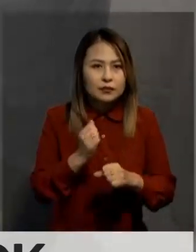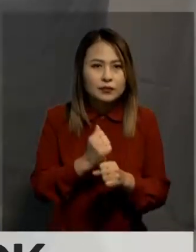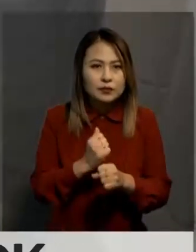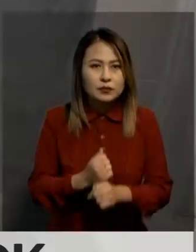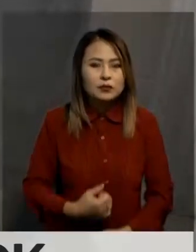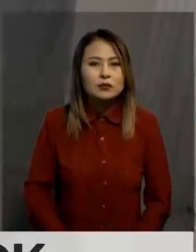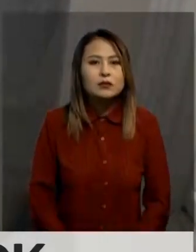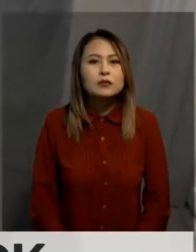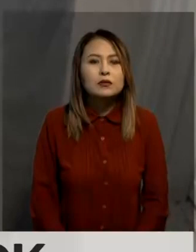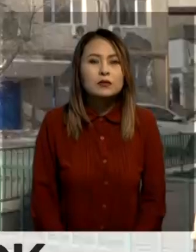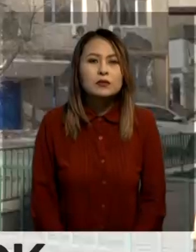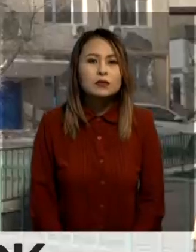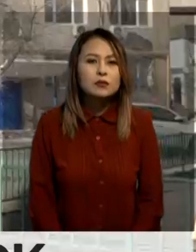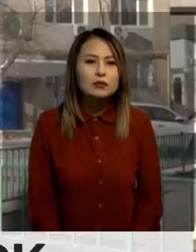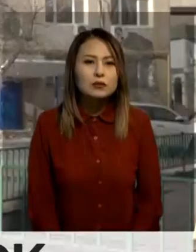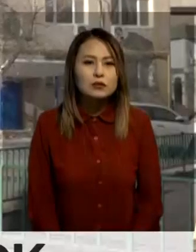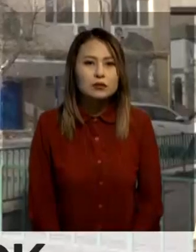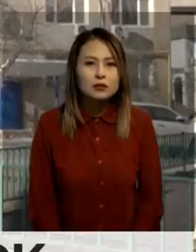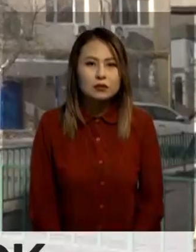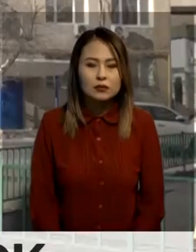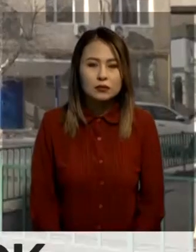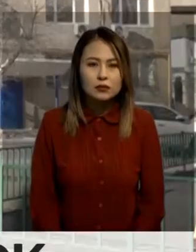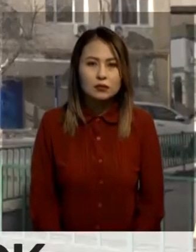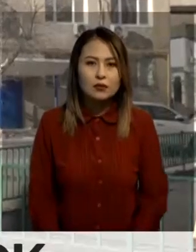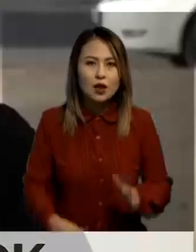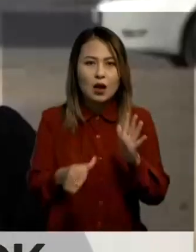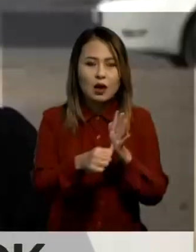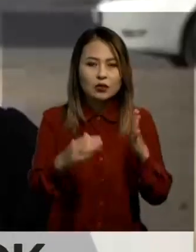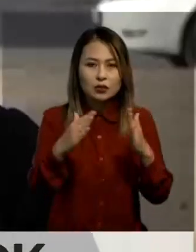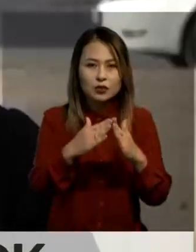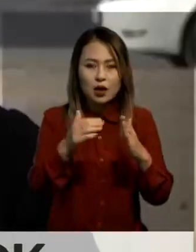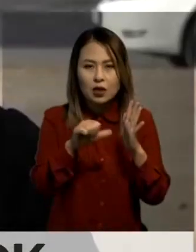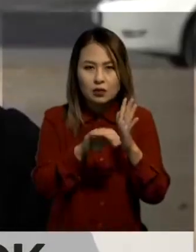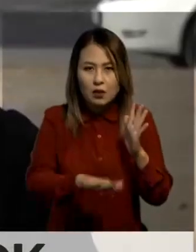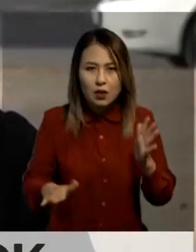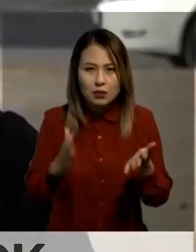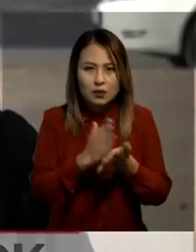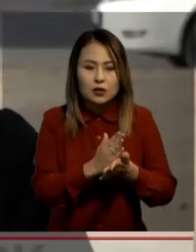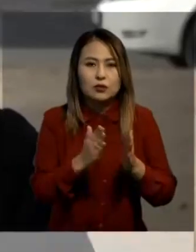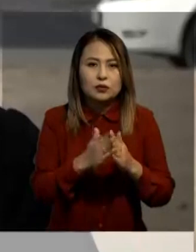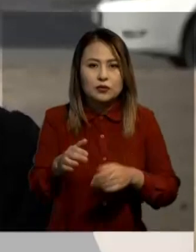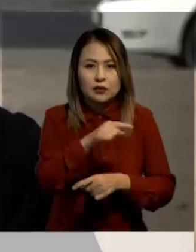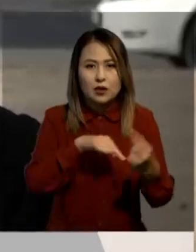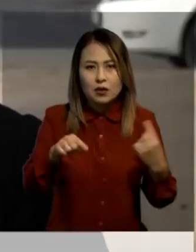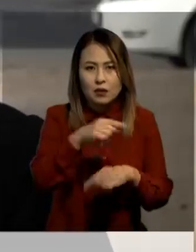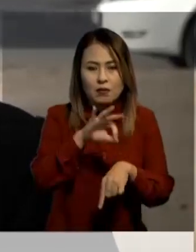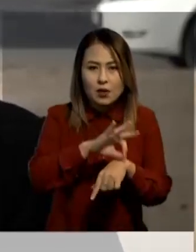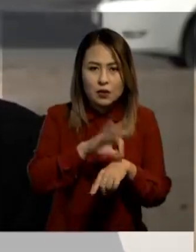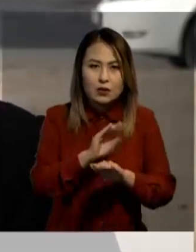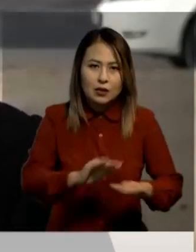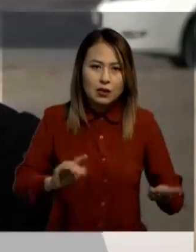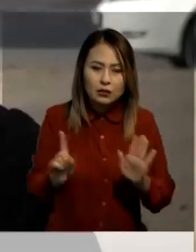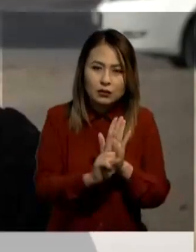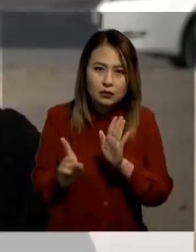Коммуналдық мәселе көрші үйлерге де қатысты. Үйде деген 6 бала бар, құттай балдар бар. Тек келетте бірінен соң бір аулады, садикке баратын бара